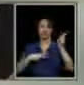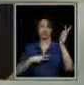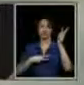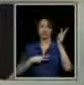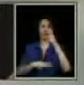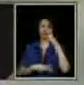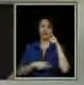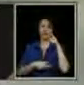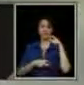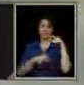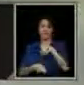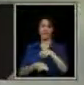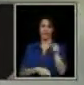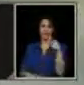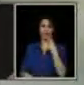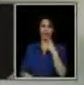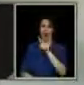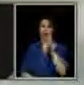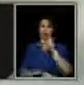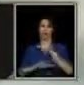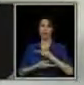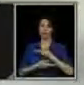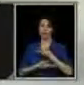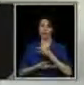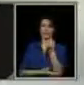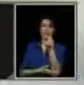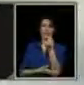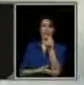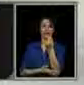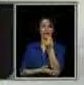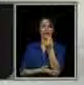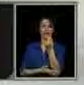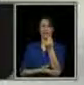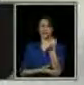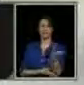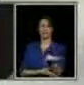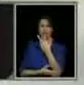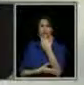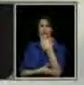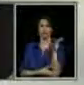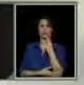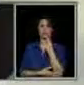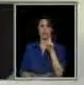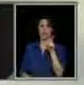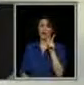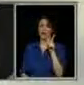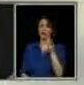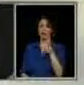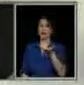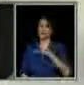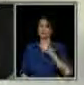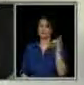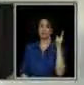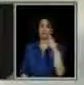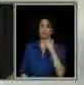לשבוע בשלושת השבועות האחרונים. אתם חייבים לי 1,500. עוד פה לא חייבים, קיבלת שבוע שעבר. 500,